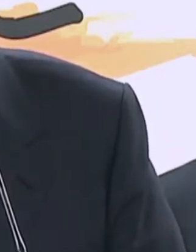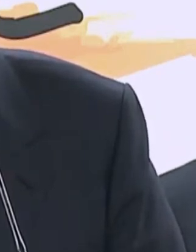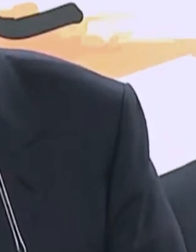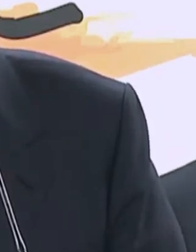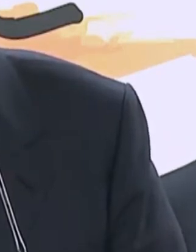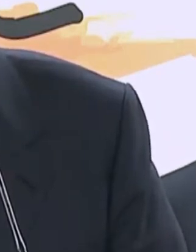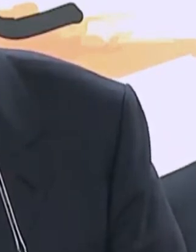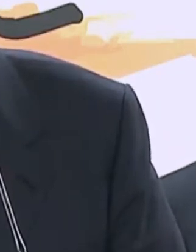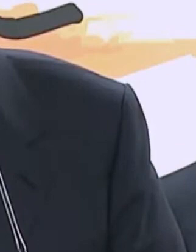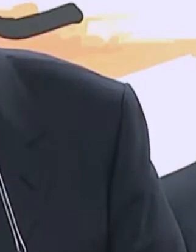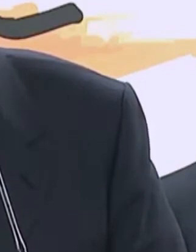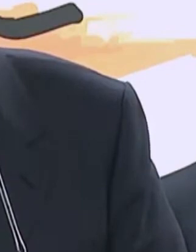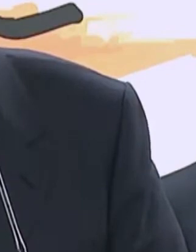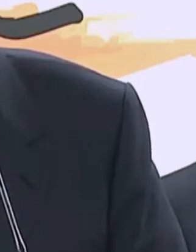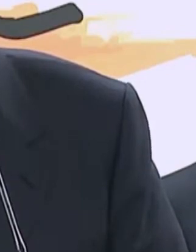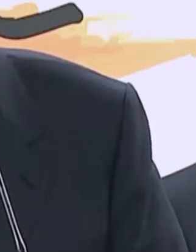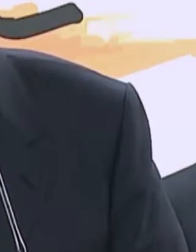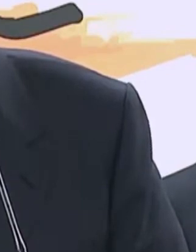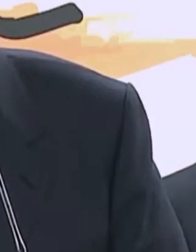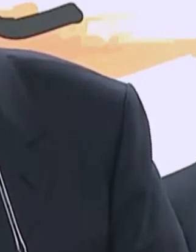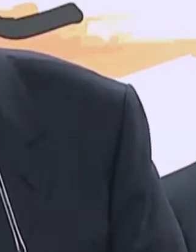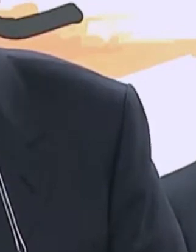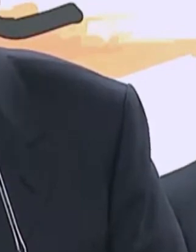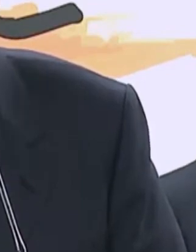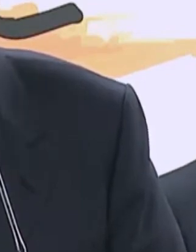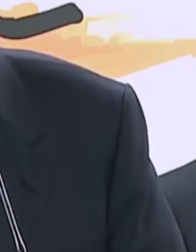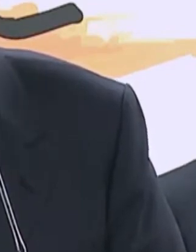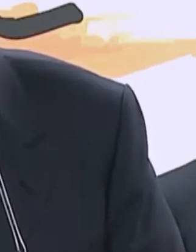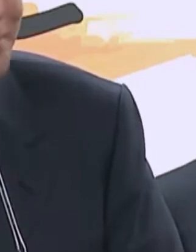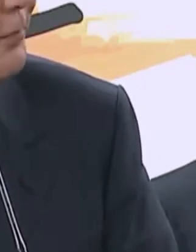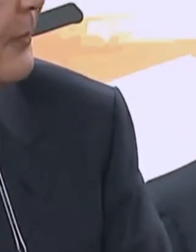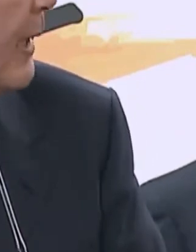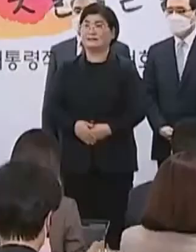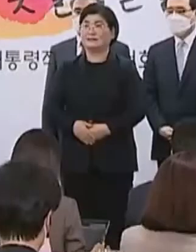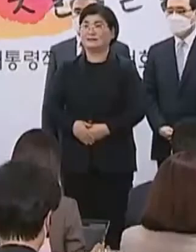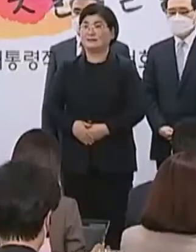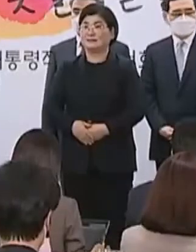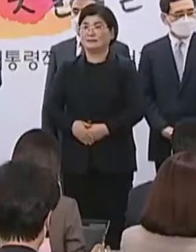정책을 중점적으로 다뤄나갈 것을 기대합니다.